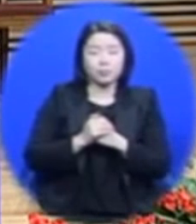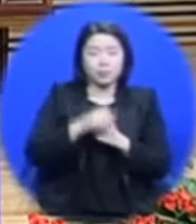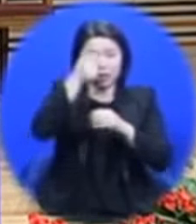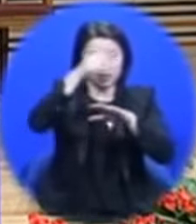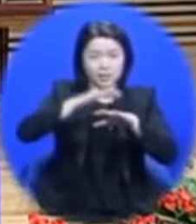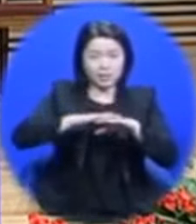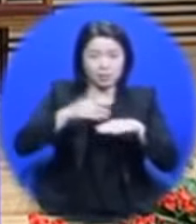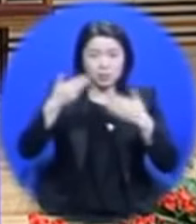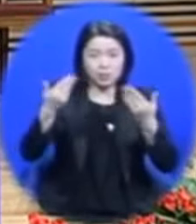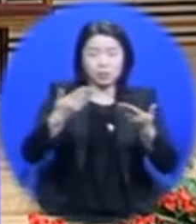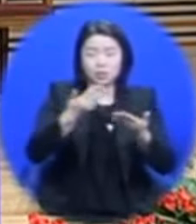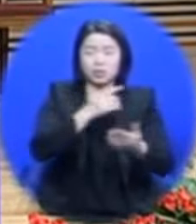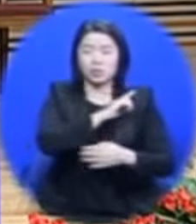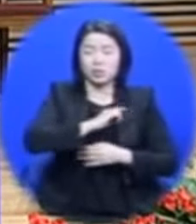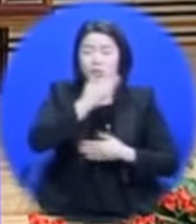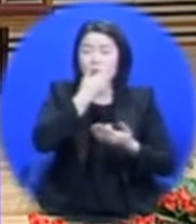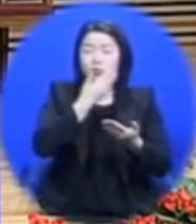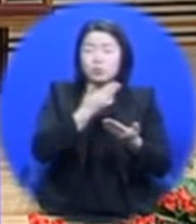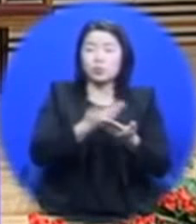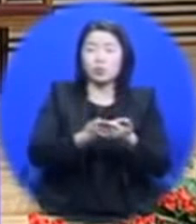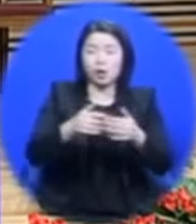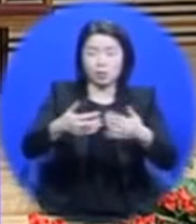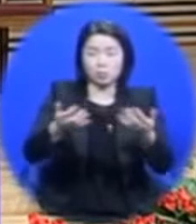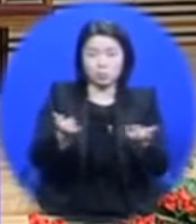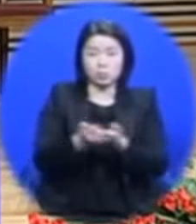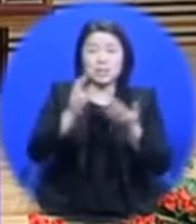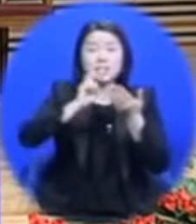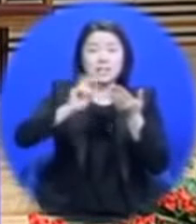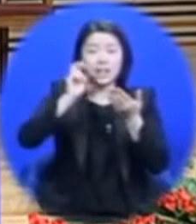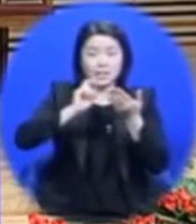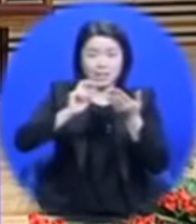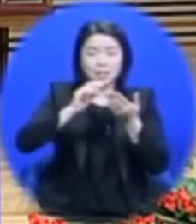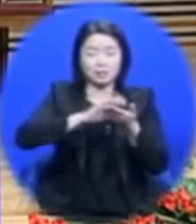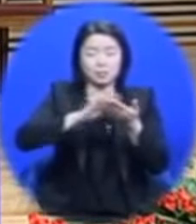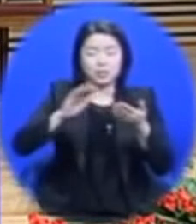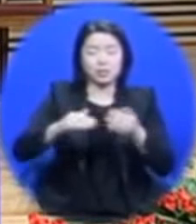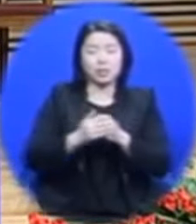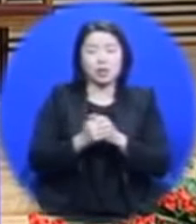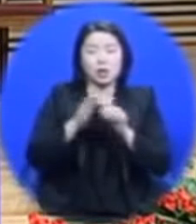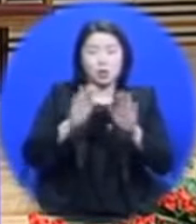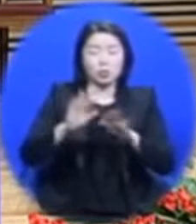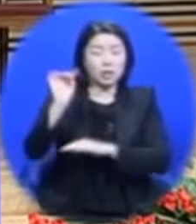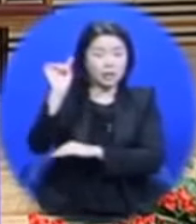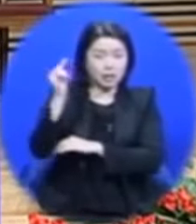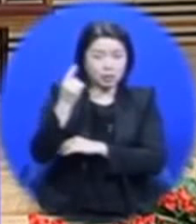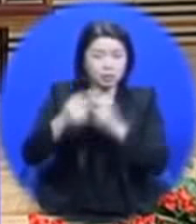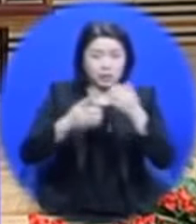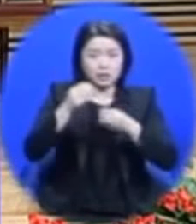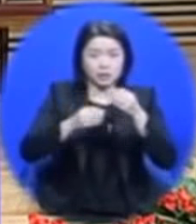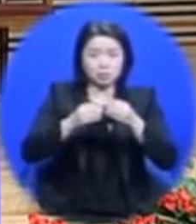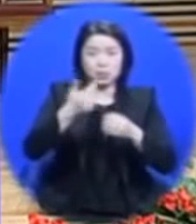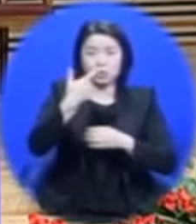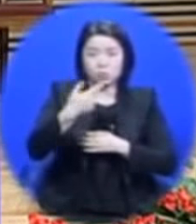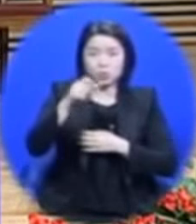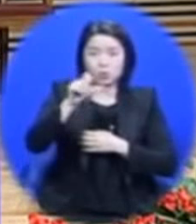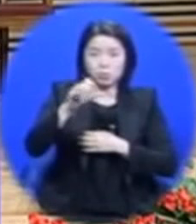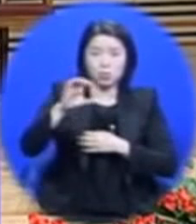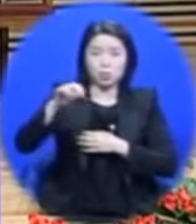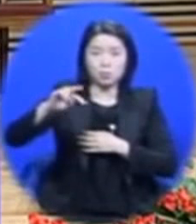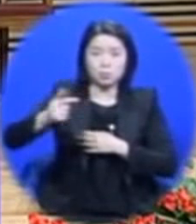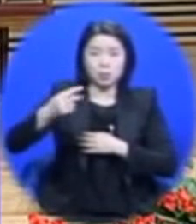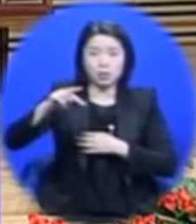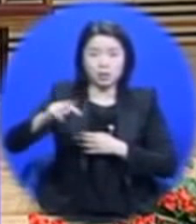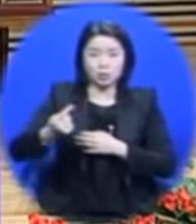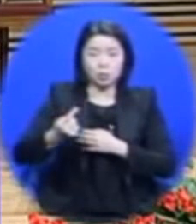예배가 가장 중요한 부분이 찬양이죠. 오늘 다윗이 시편 65편에도